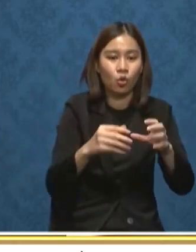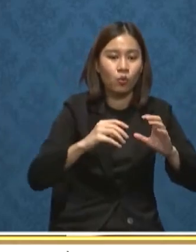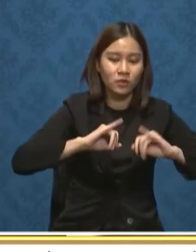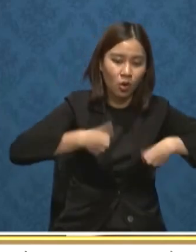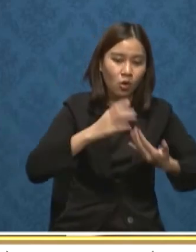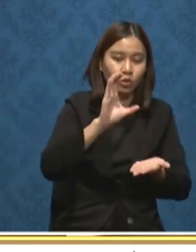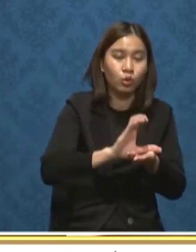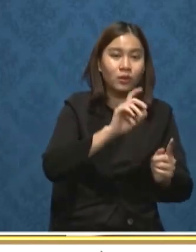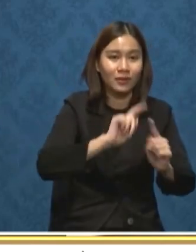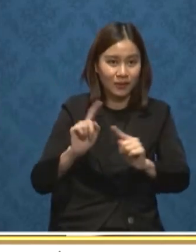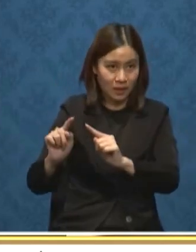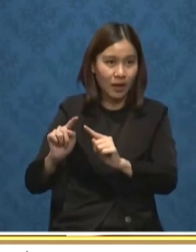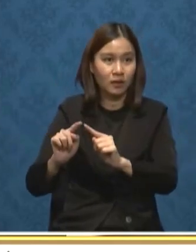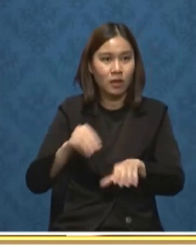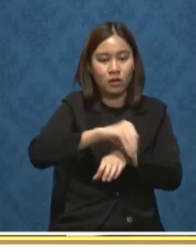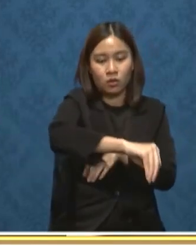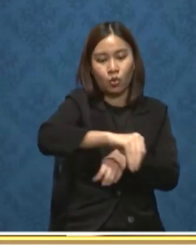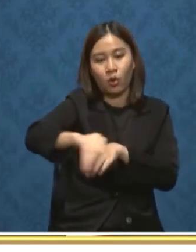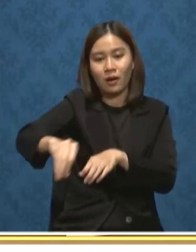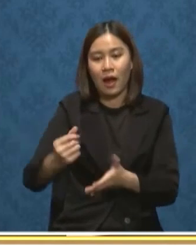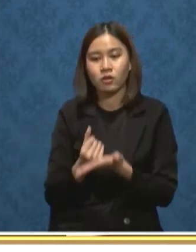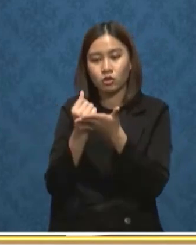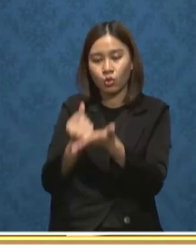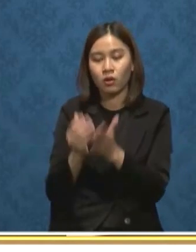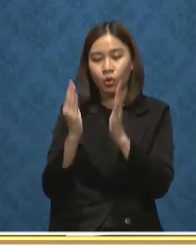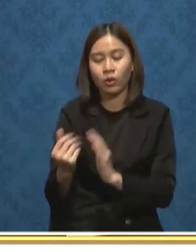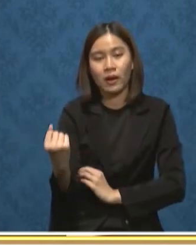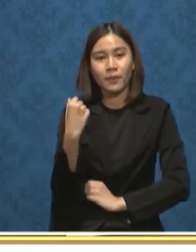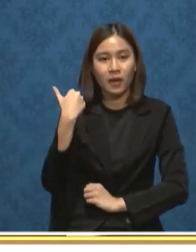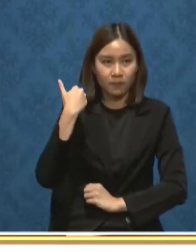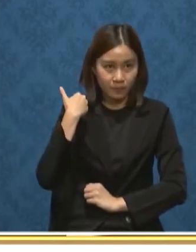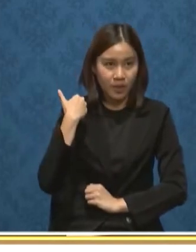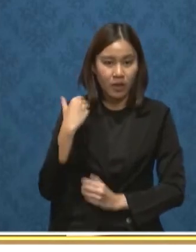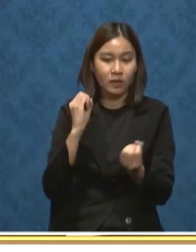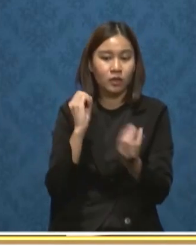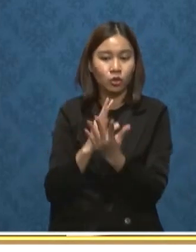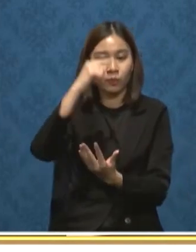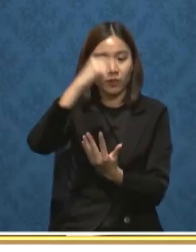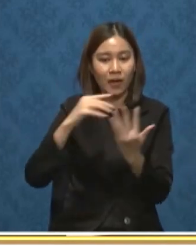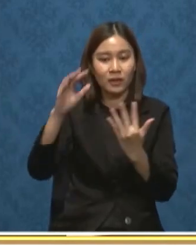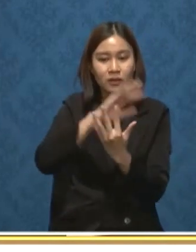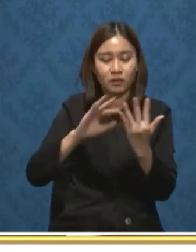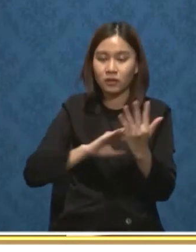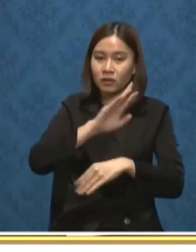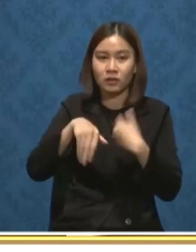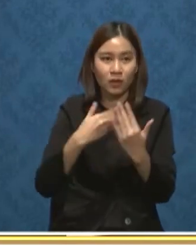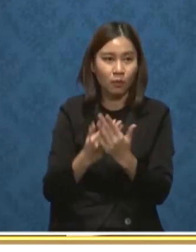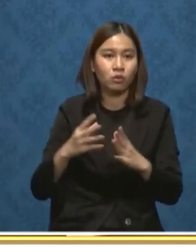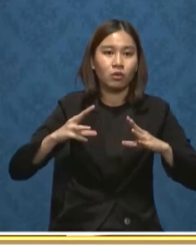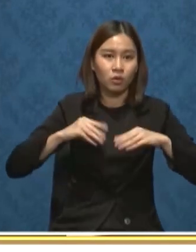ทุนผูกขาดที่เป็นเคือขายอปถามของผู้มีอำนาจจนทำให้คนไทยทกคนต้องถูกมดมือชก